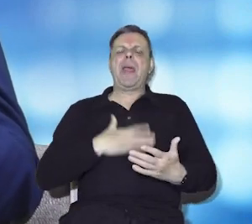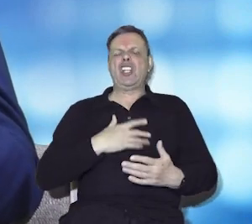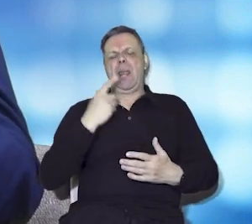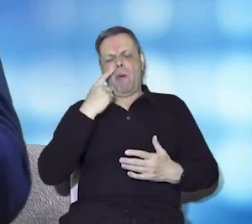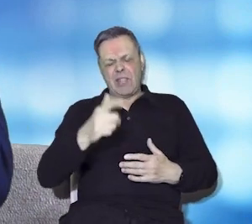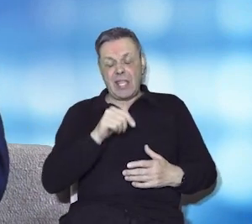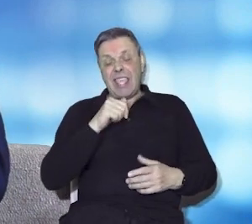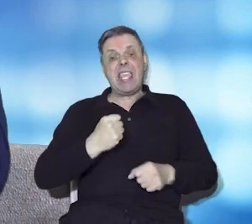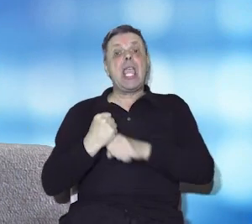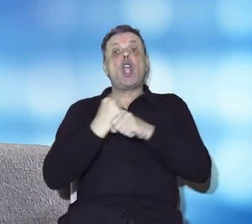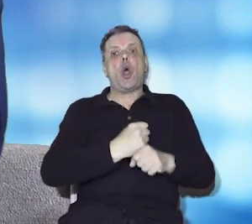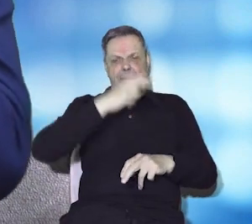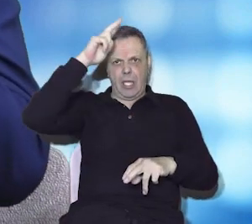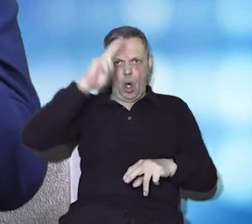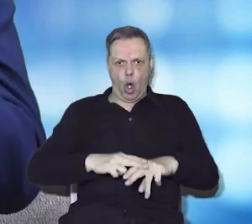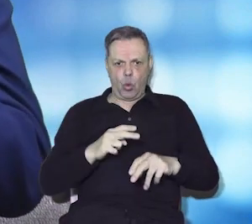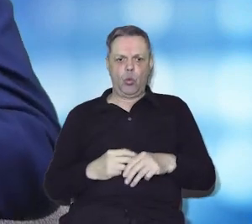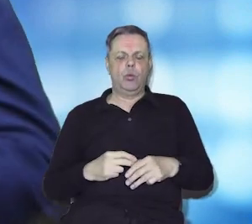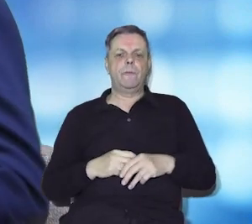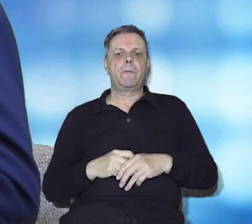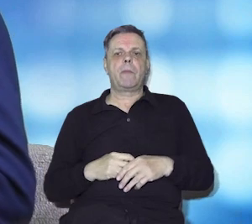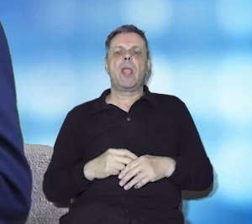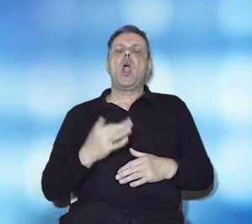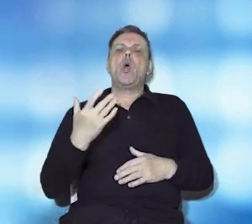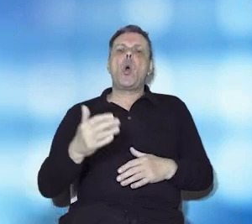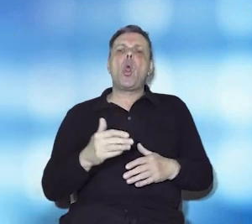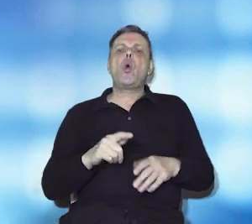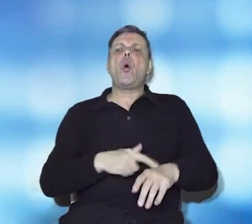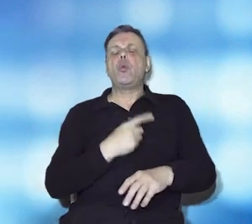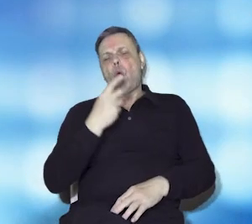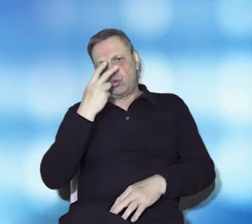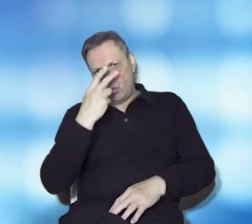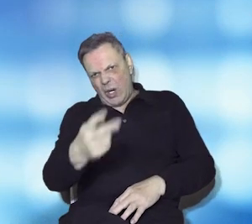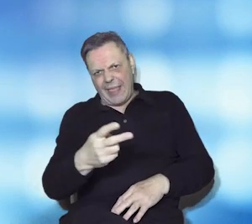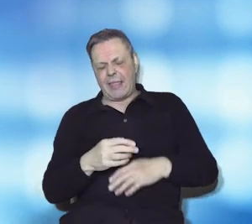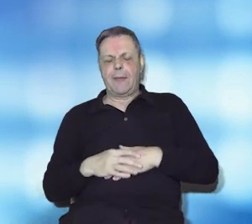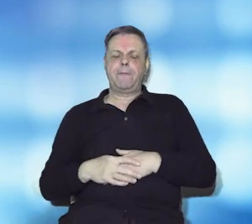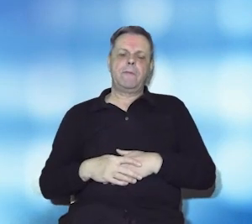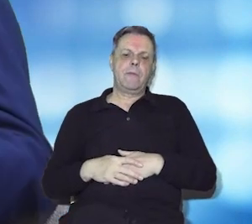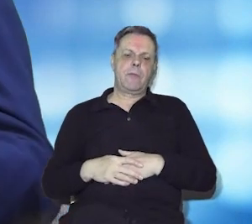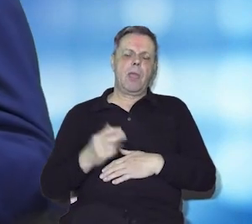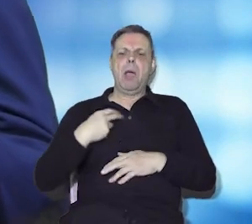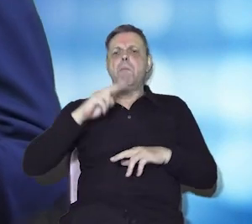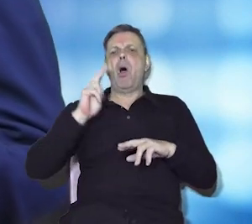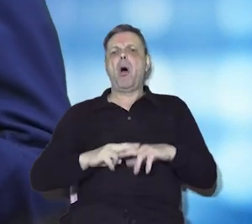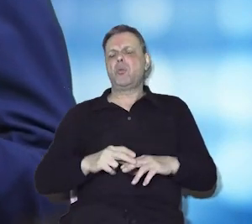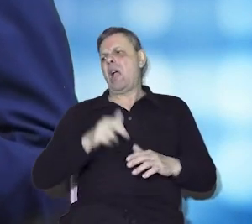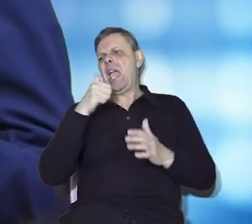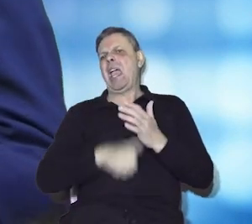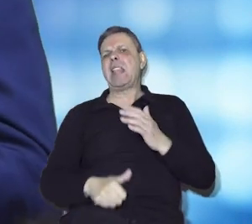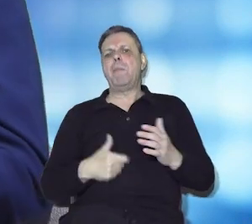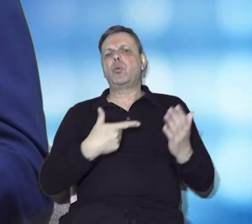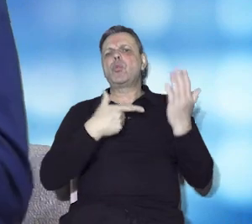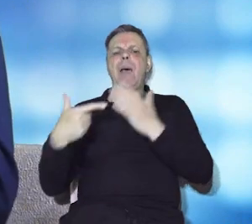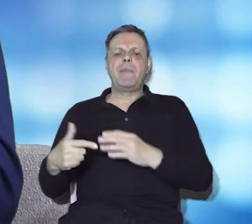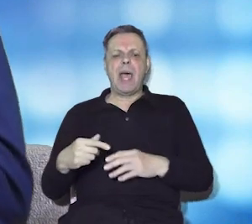odluku. Odluku donijeti. Znači, doniti odluku, koliko dugo ću to slušati, gledat? Moja odluka je jedan put u tjedan dana